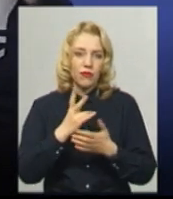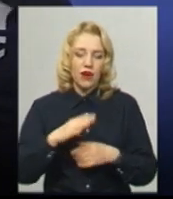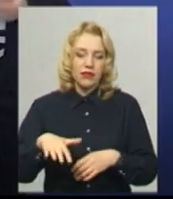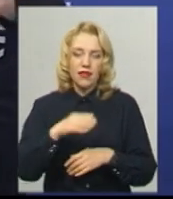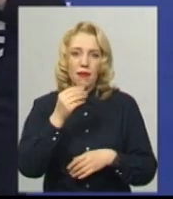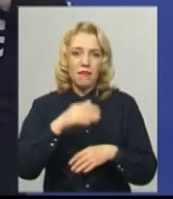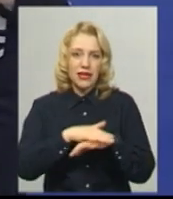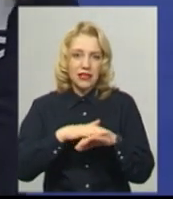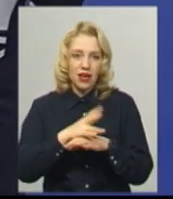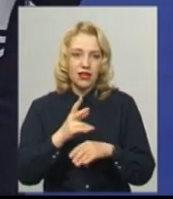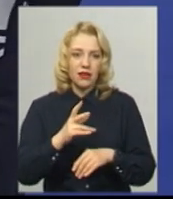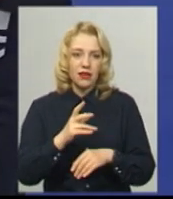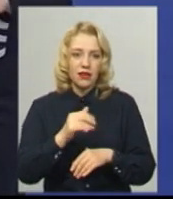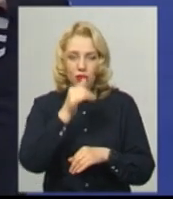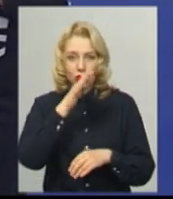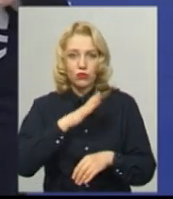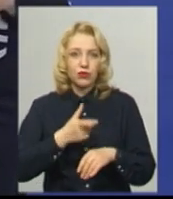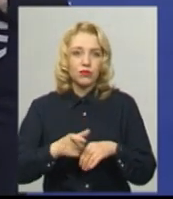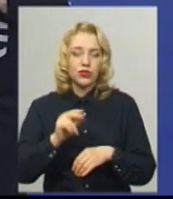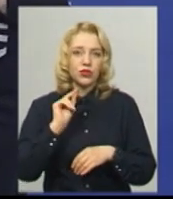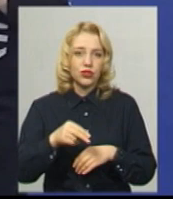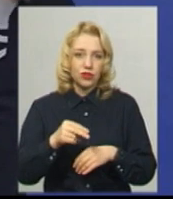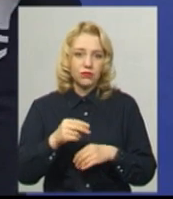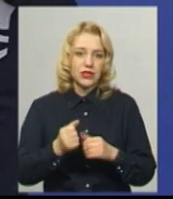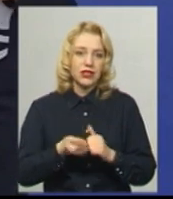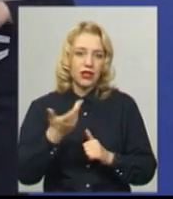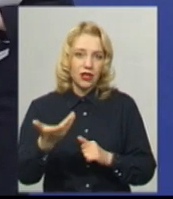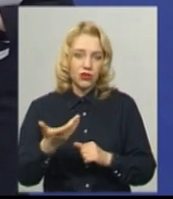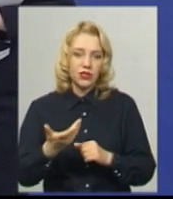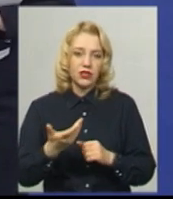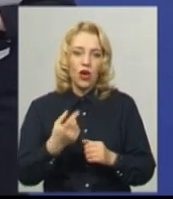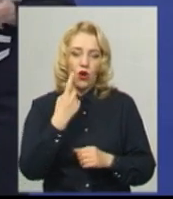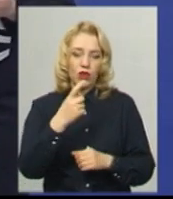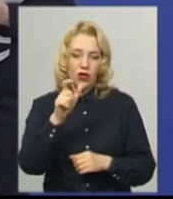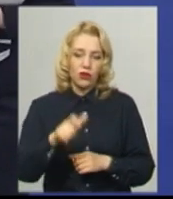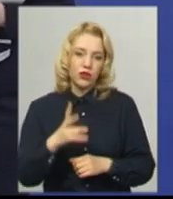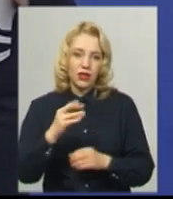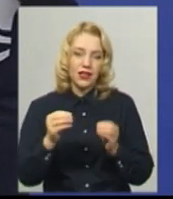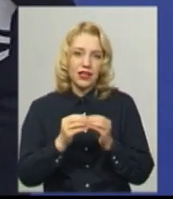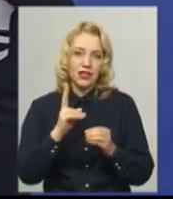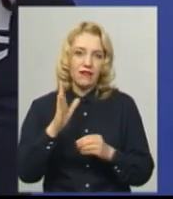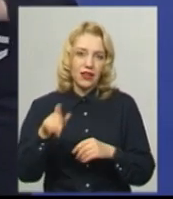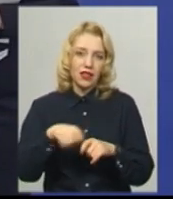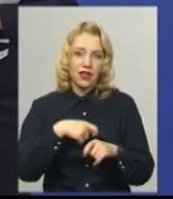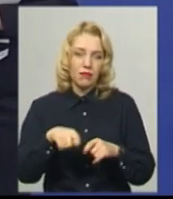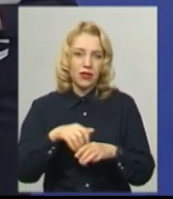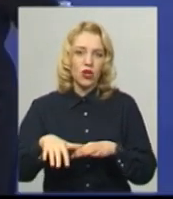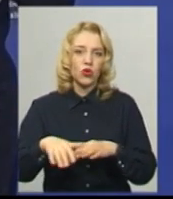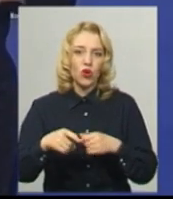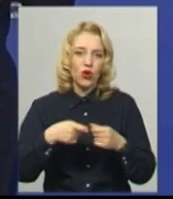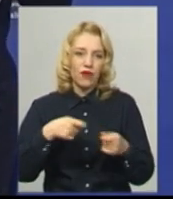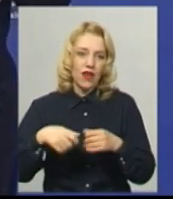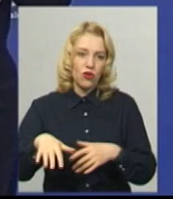не повинна перевищувати кількості з розрахунку один покупець на 10 метрів квадратних торговельної площі